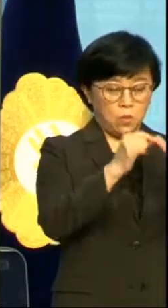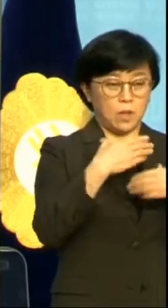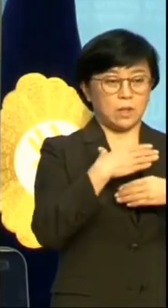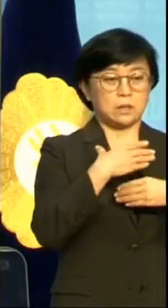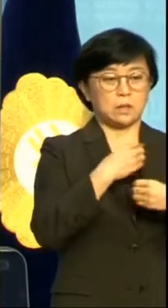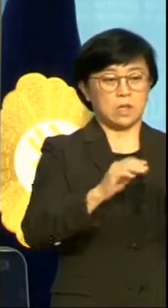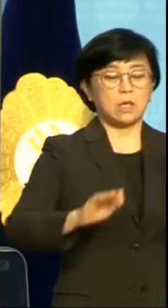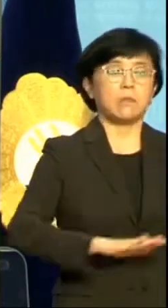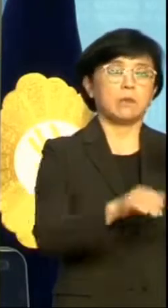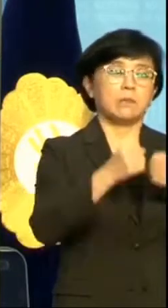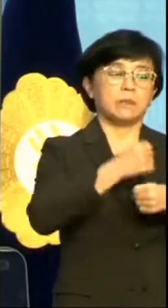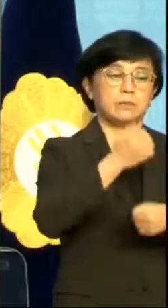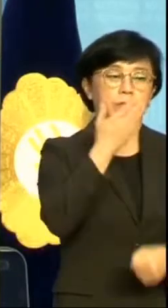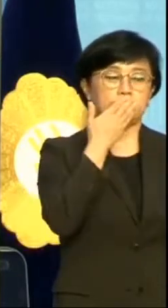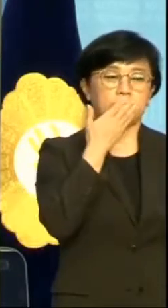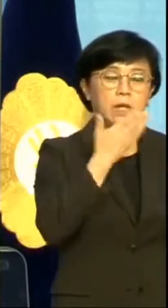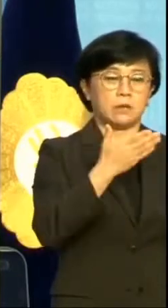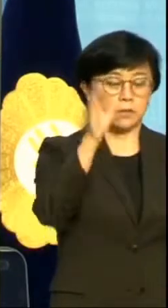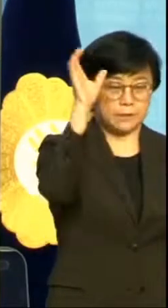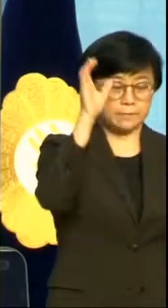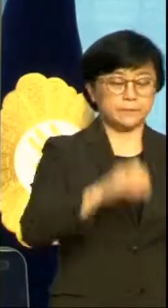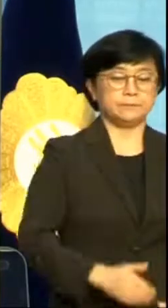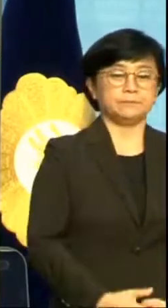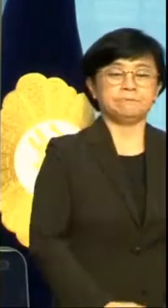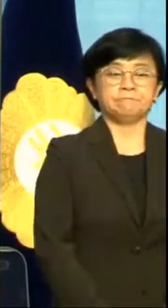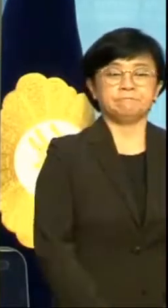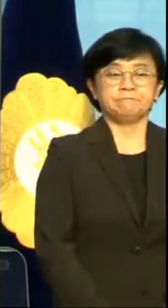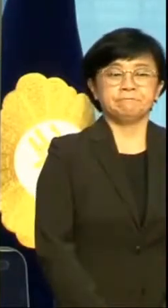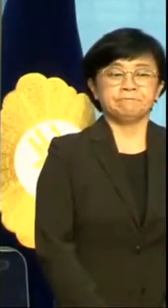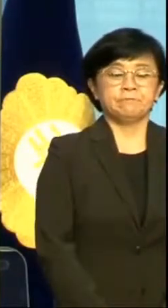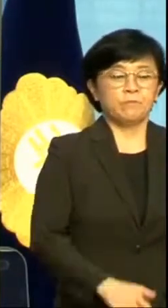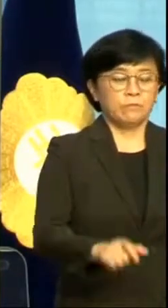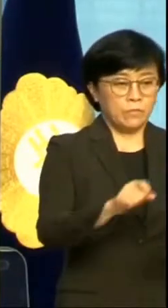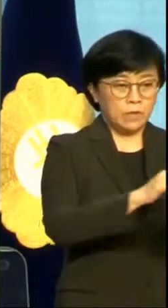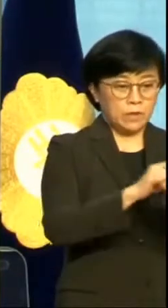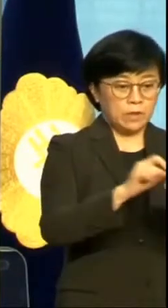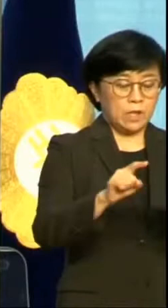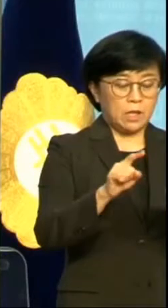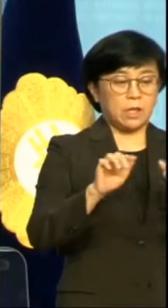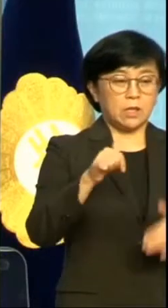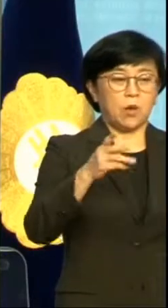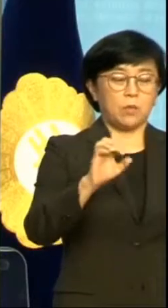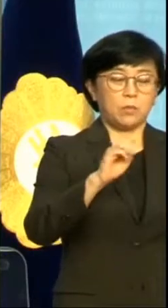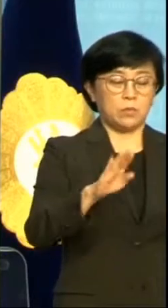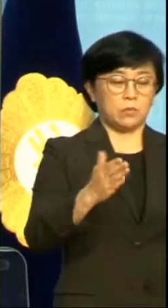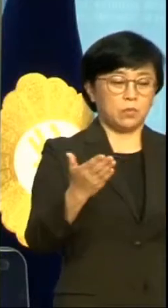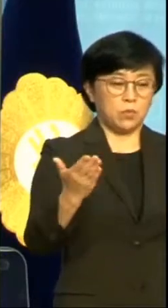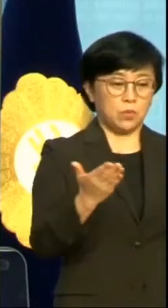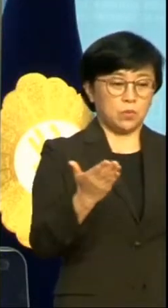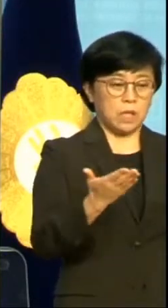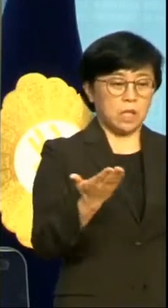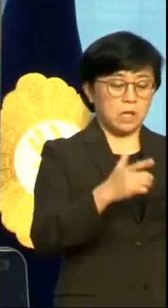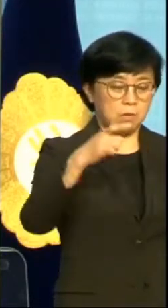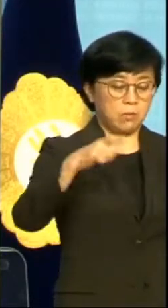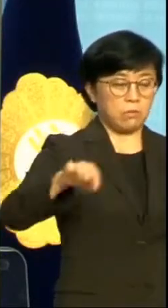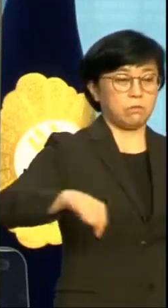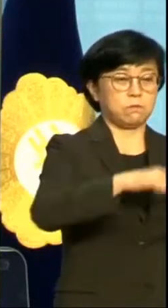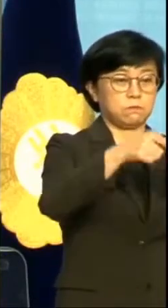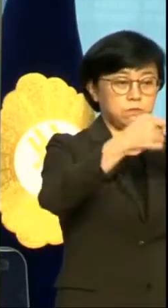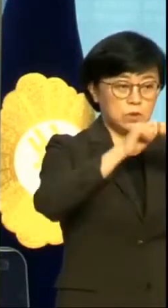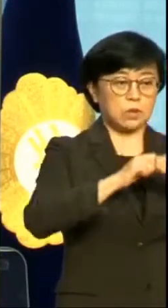기반이 될 수 있을 것으로 기대합니다 특히 경비 노동자 의 업무 범위가 구체적으로 법령